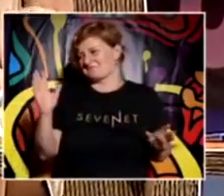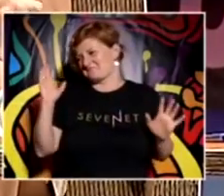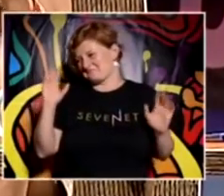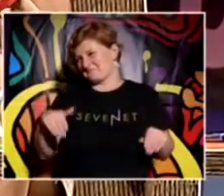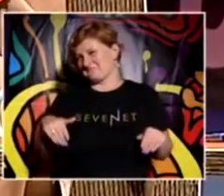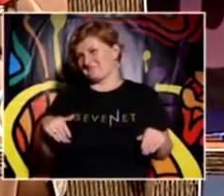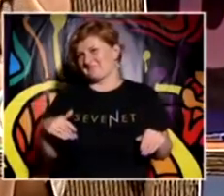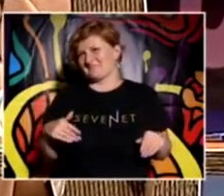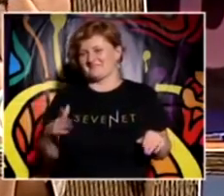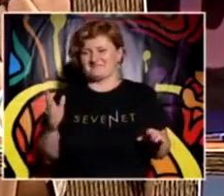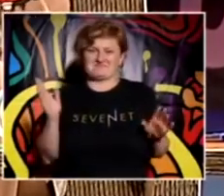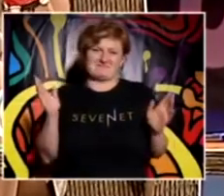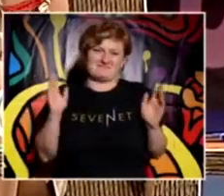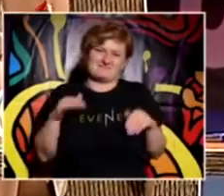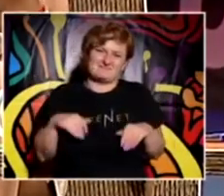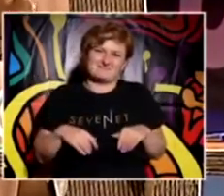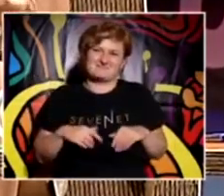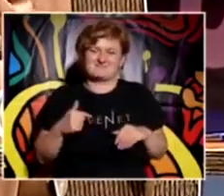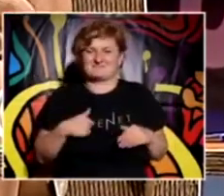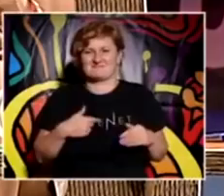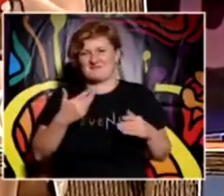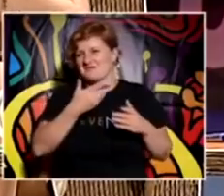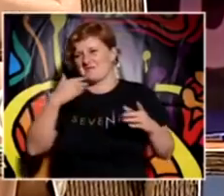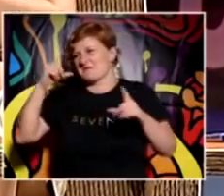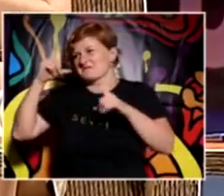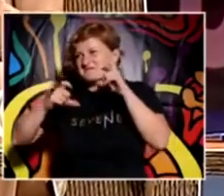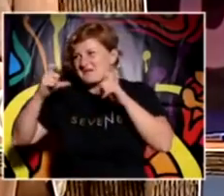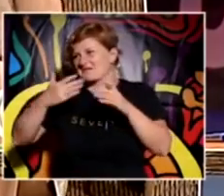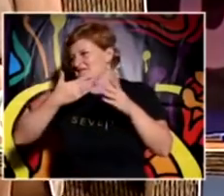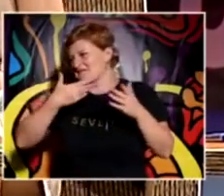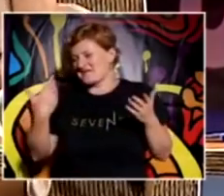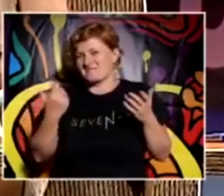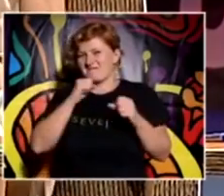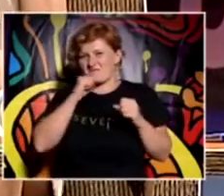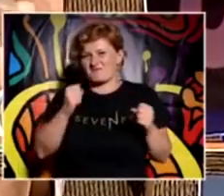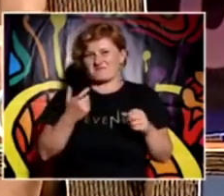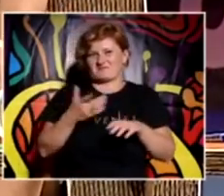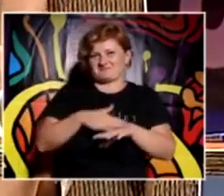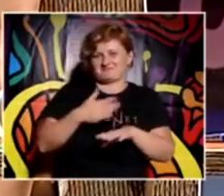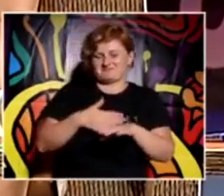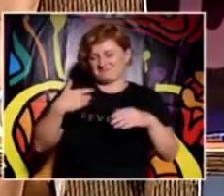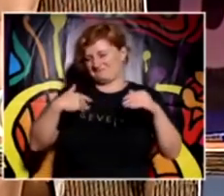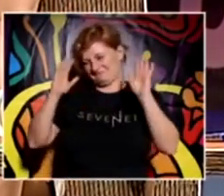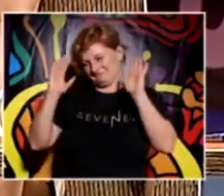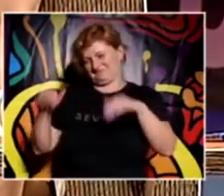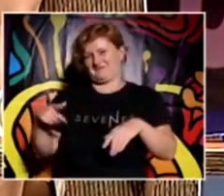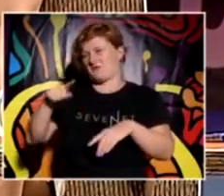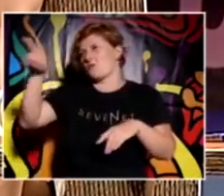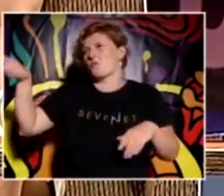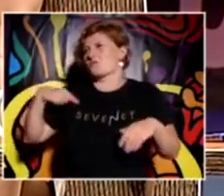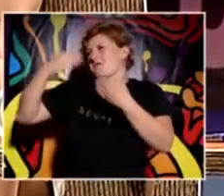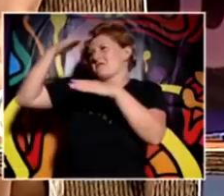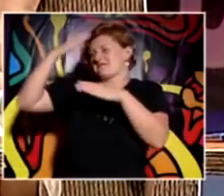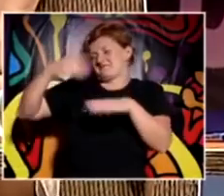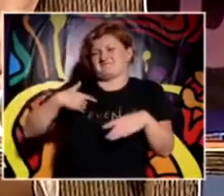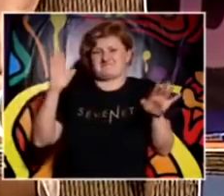niepisana formalność, więc żadnych zdjęć też z wiadomych względów nie mamy za dużo z tamtego okresu, ale to było takie